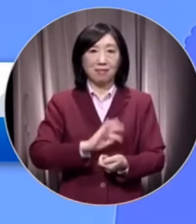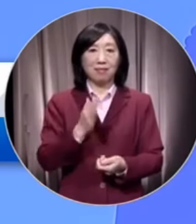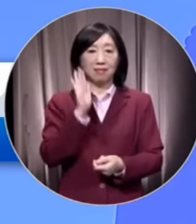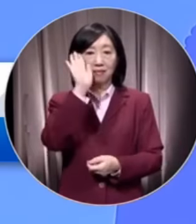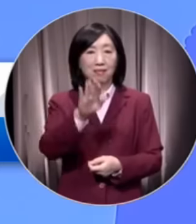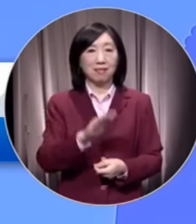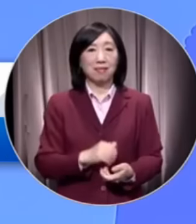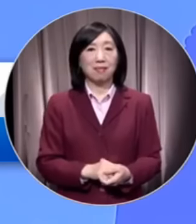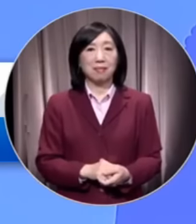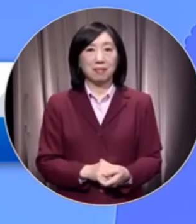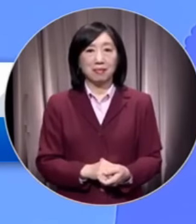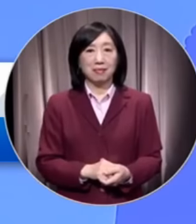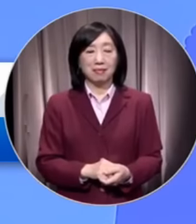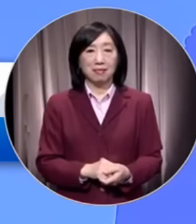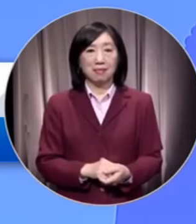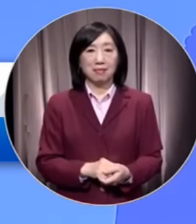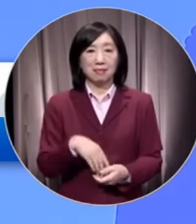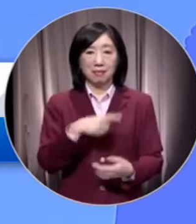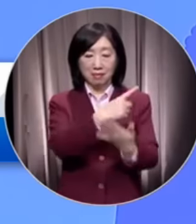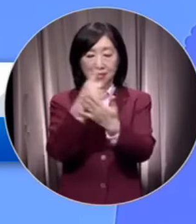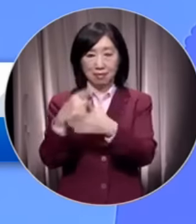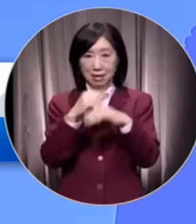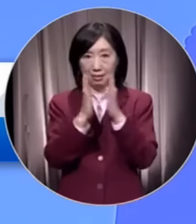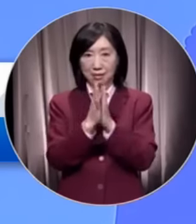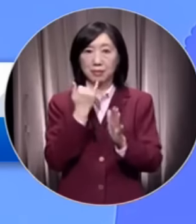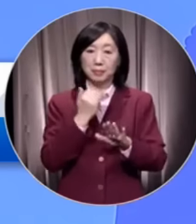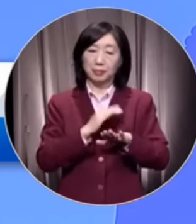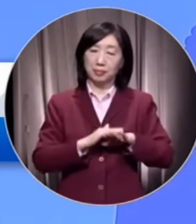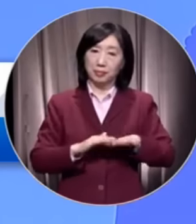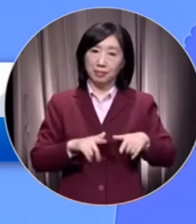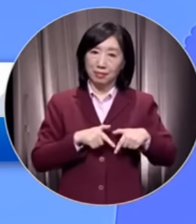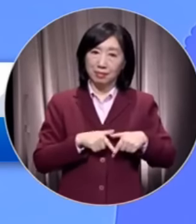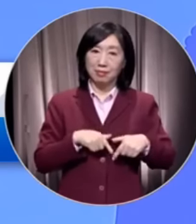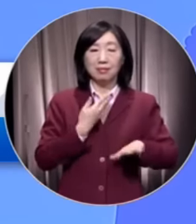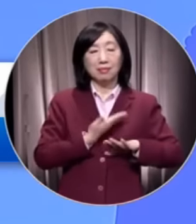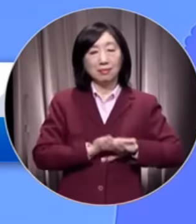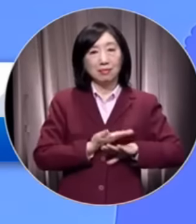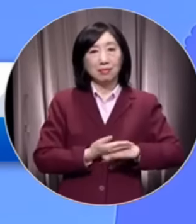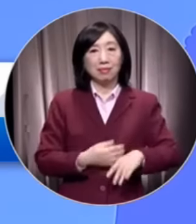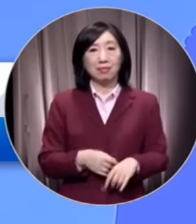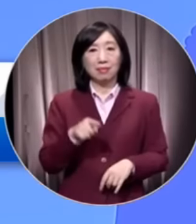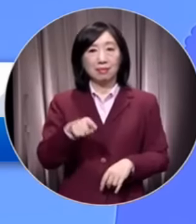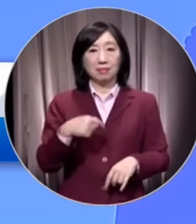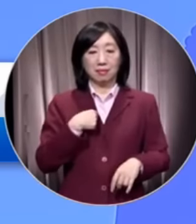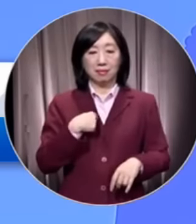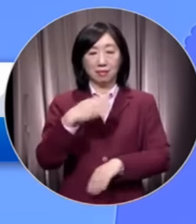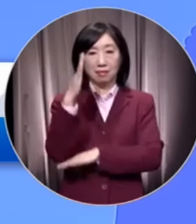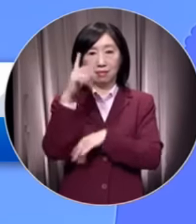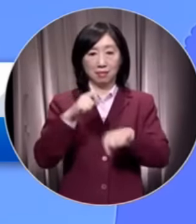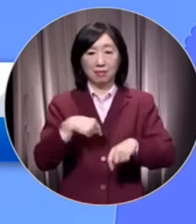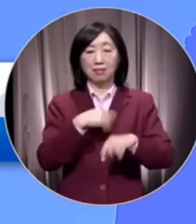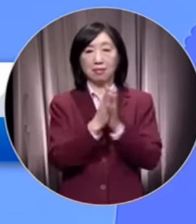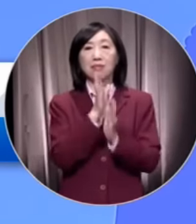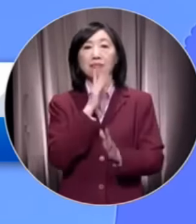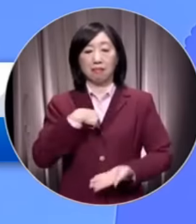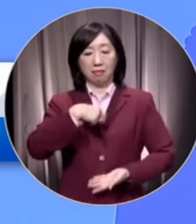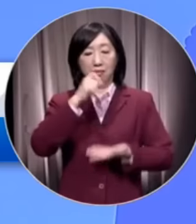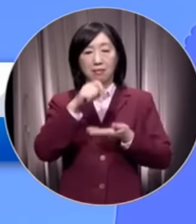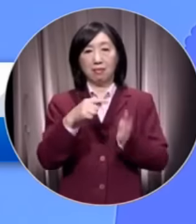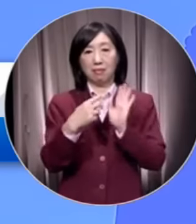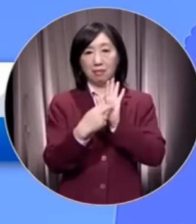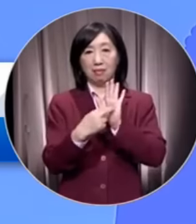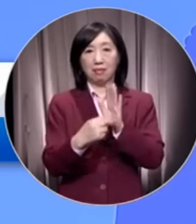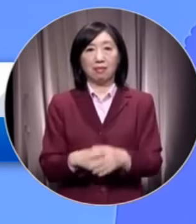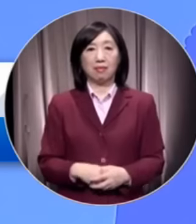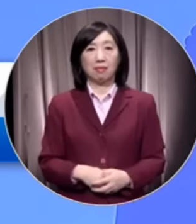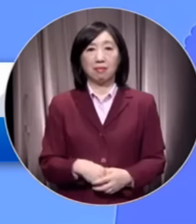的未来，大家能够很安心、能够很放心。这些具体的政策就是我提出来的。那当